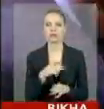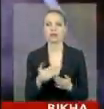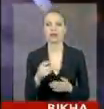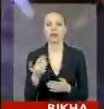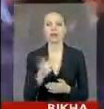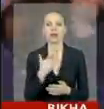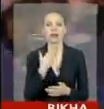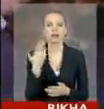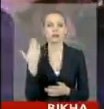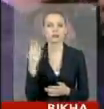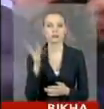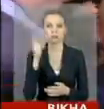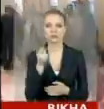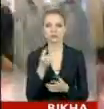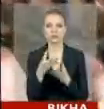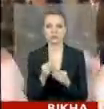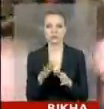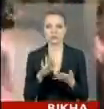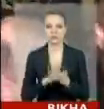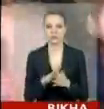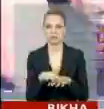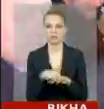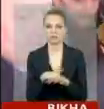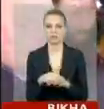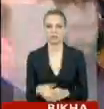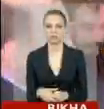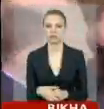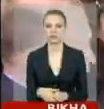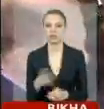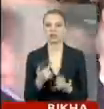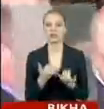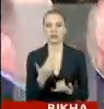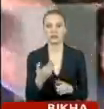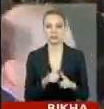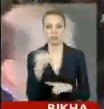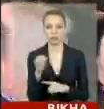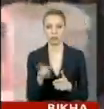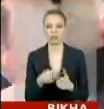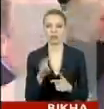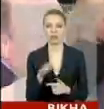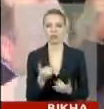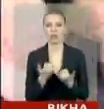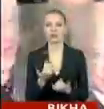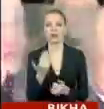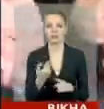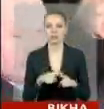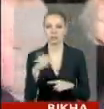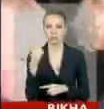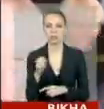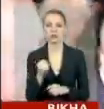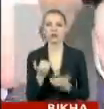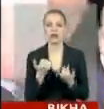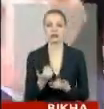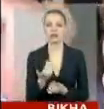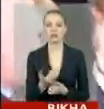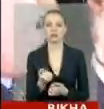Екс-посла трохи не задавили в тисняві. Віктор Степанович, для вас це побіда чи ні? Для вас побіда. А для вас?